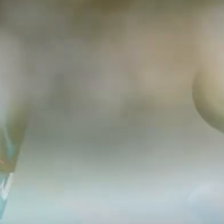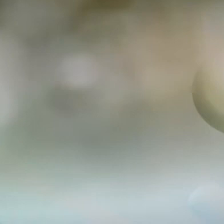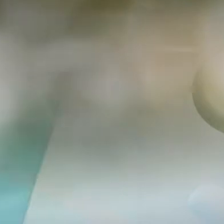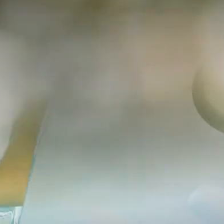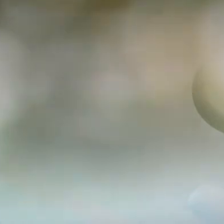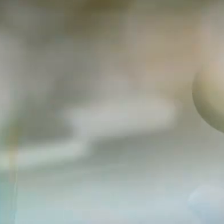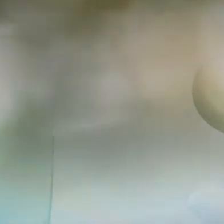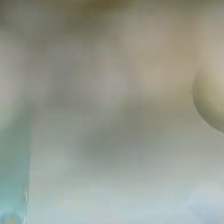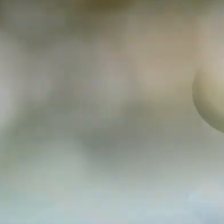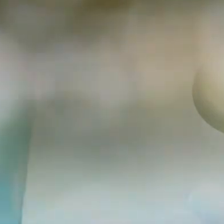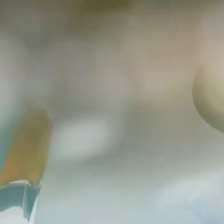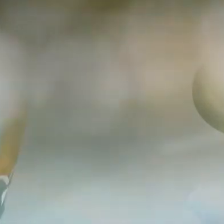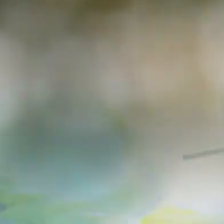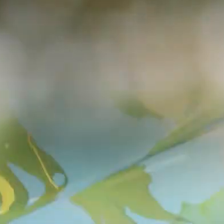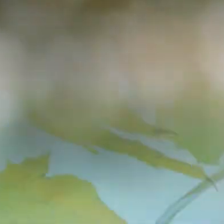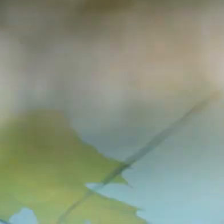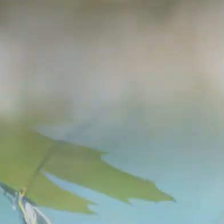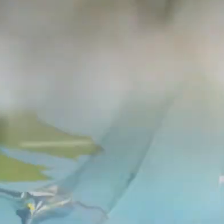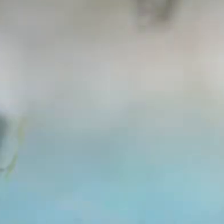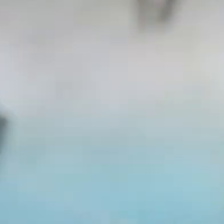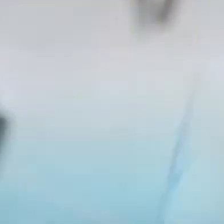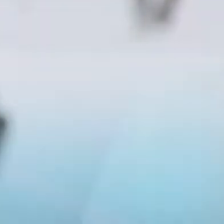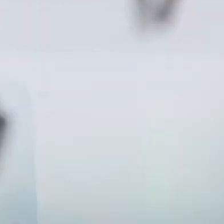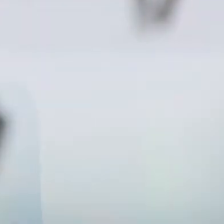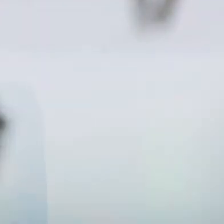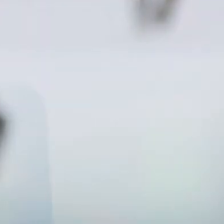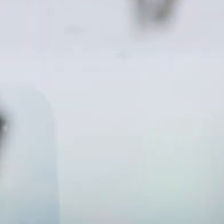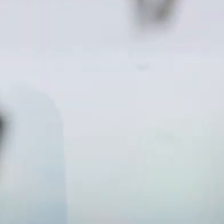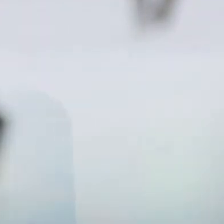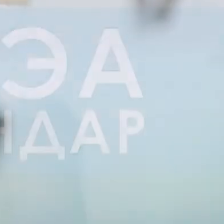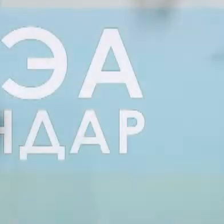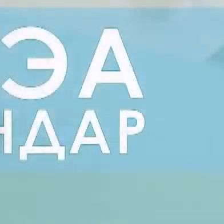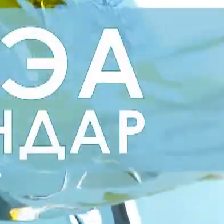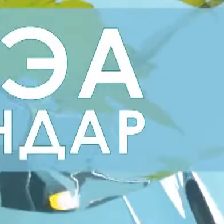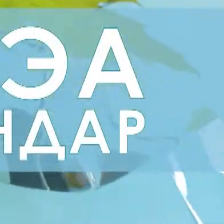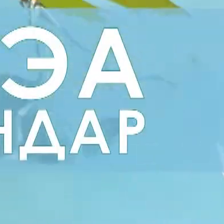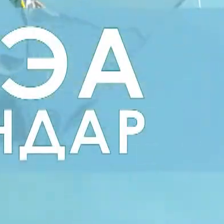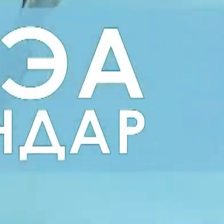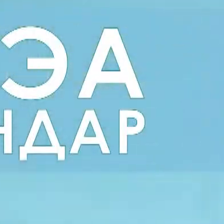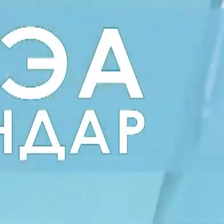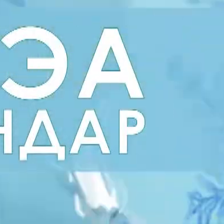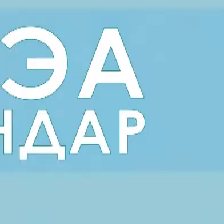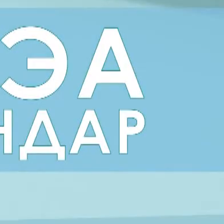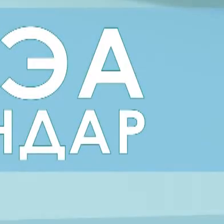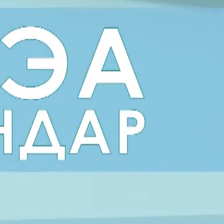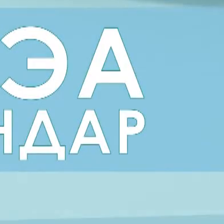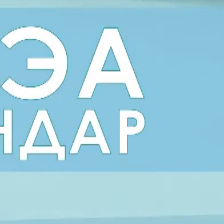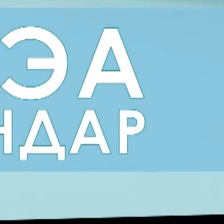павышэнне кваліфікацыі і самаадукацыі. Акрамя таго, дзень спрыяльны для доўгіх падарожжаў.